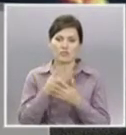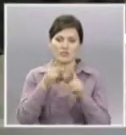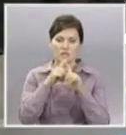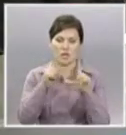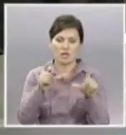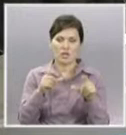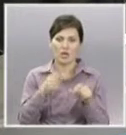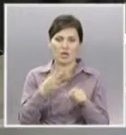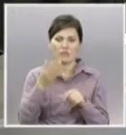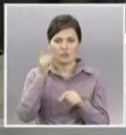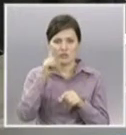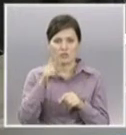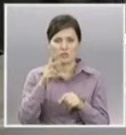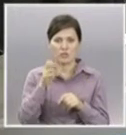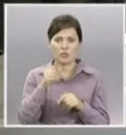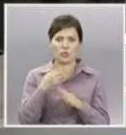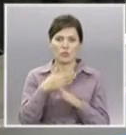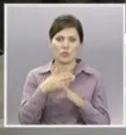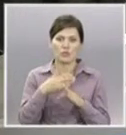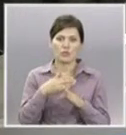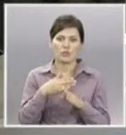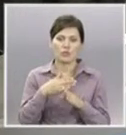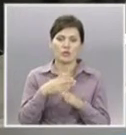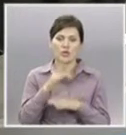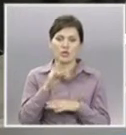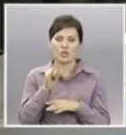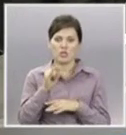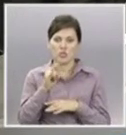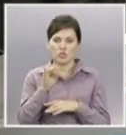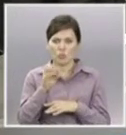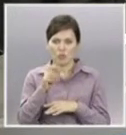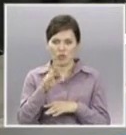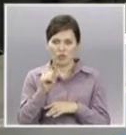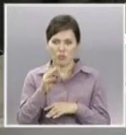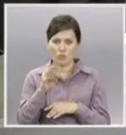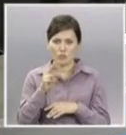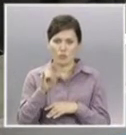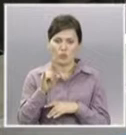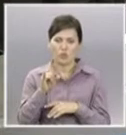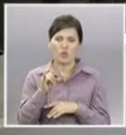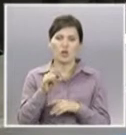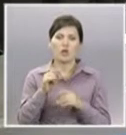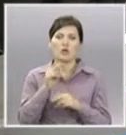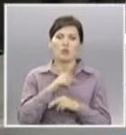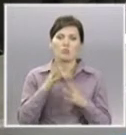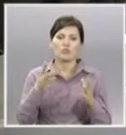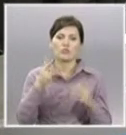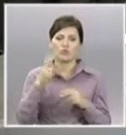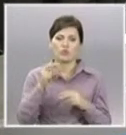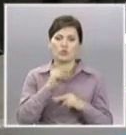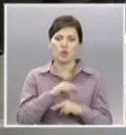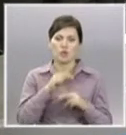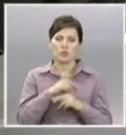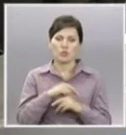здание, как вы знаете, это на пересечении улиц Рыскулова и Момышула. Работает более 200